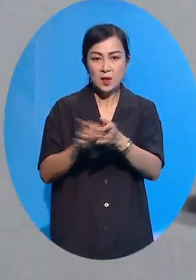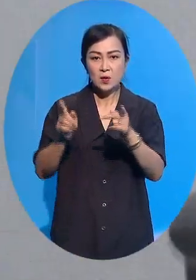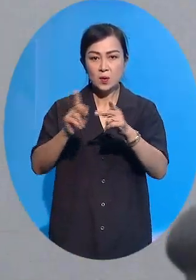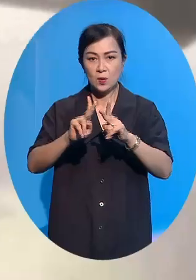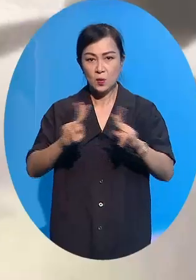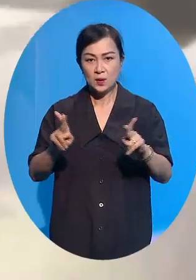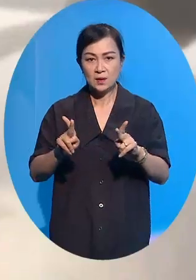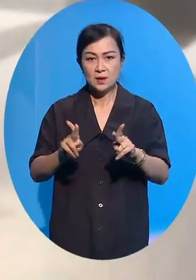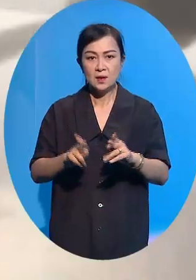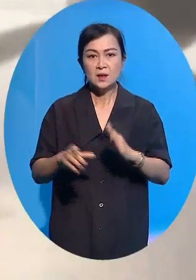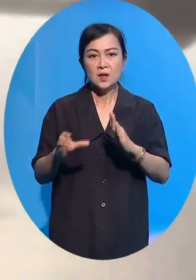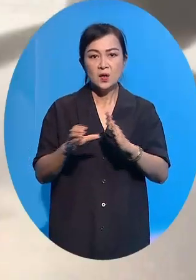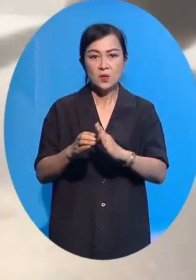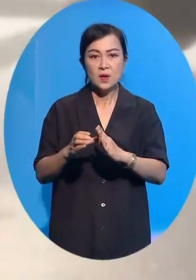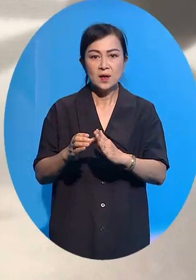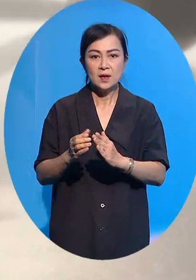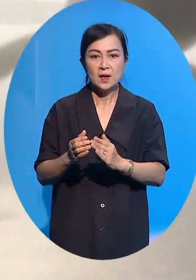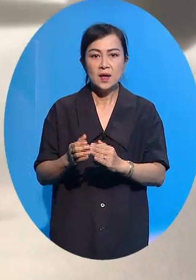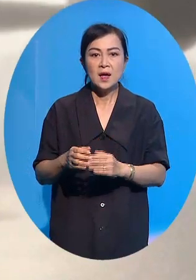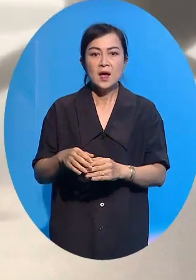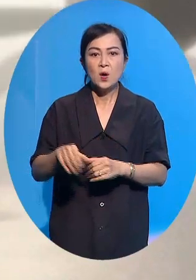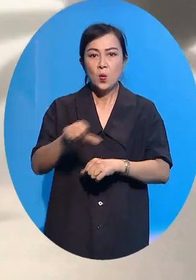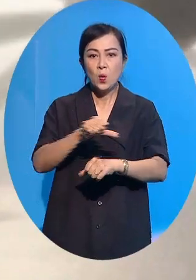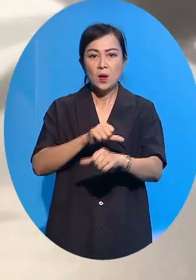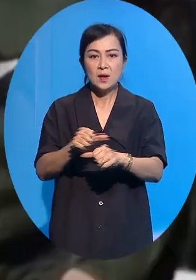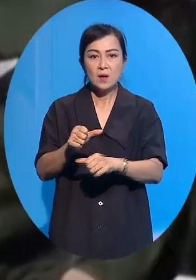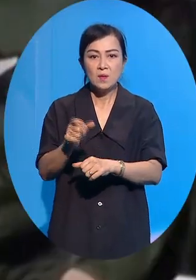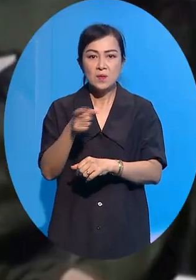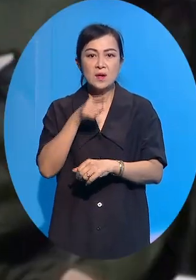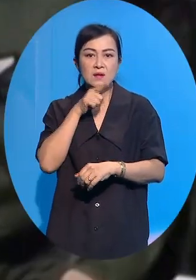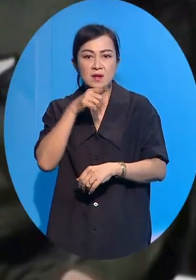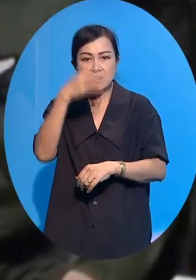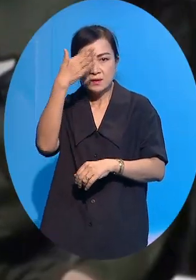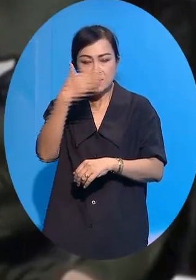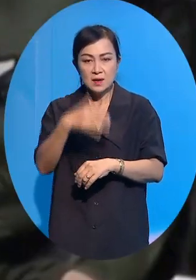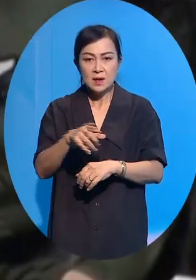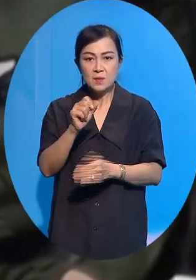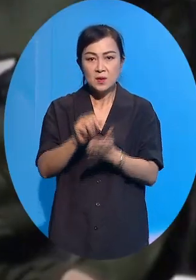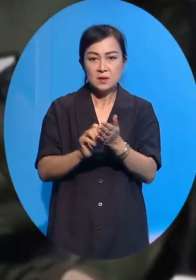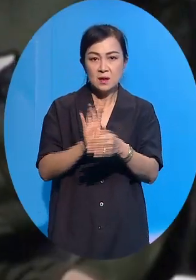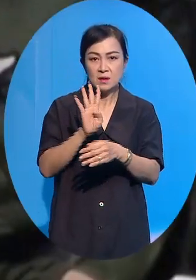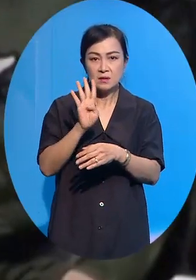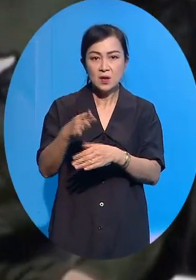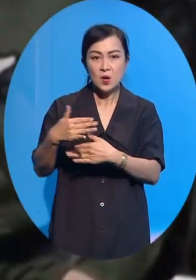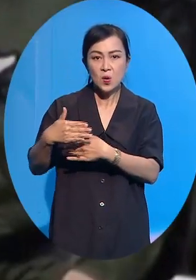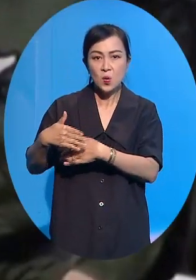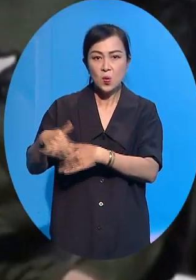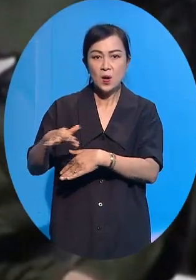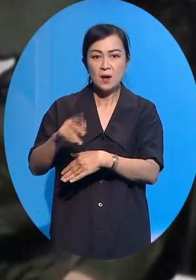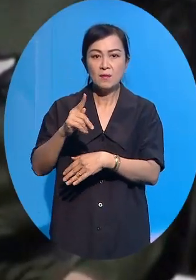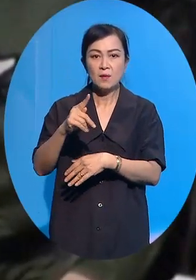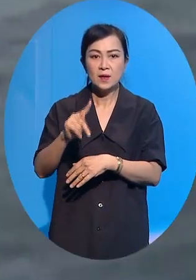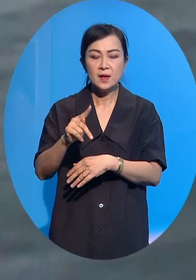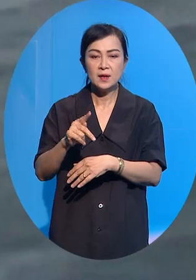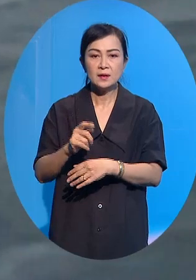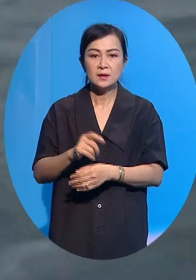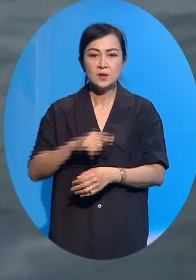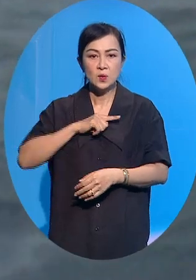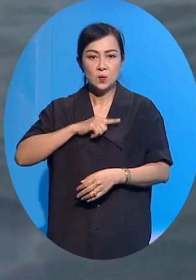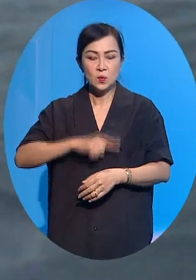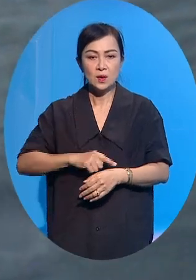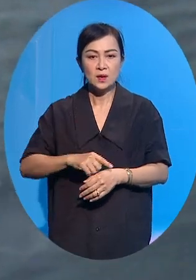theo kế hoạch. Theo cơ quan hàng hải địa phương, hoạt động bắn đạn thật sẽ diễn ra ngày 10 tháng 4 ở ngoài khơi tỉnh Phúc Kiến, Đông Nam Trung